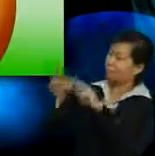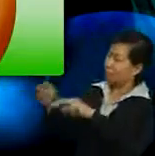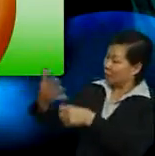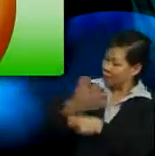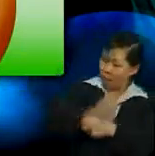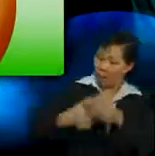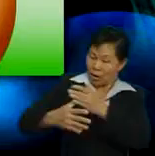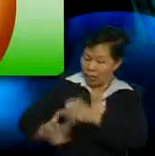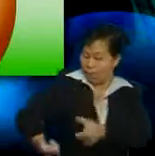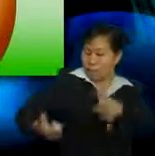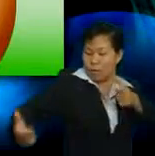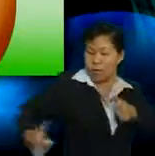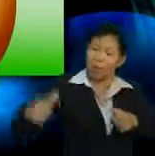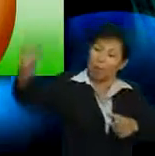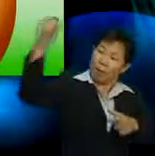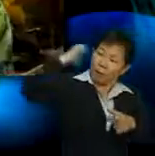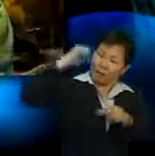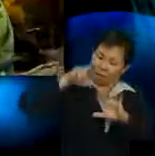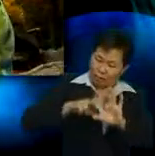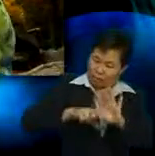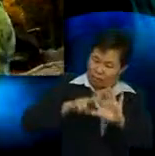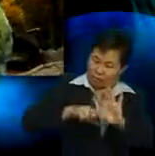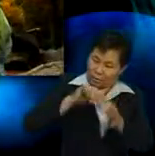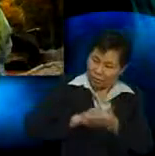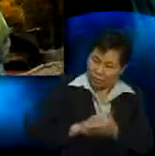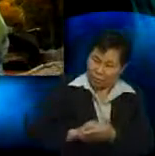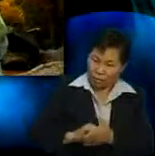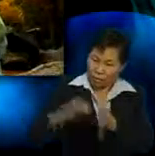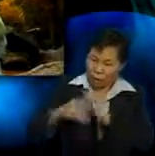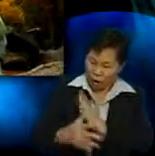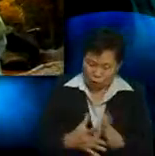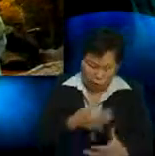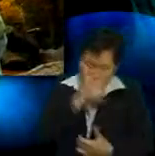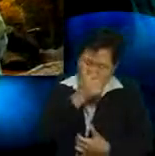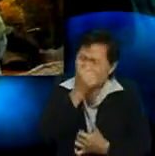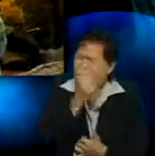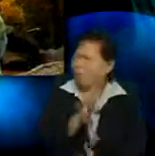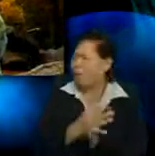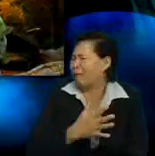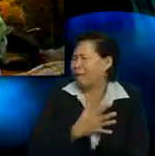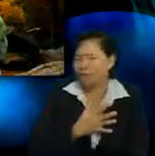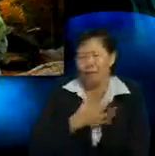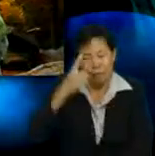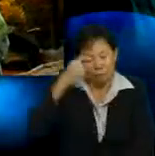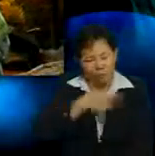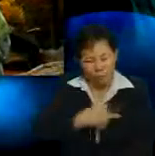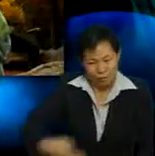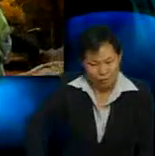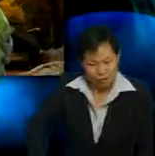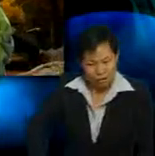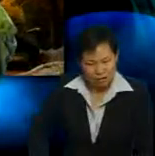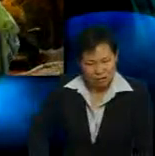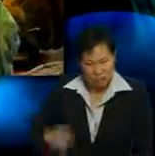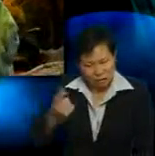ikan besar di sebelah belakang taktanya. Ikan kegemaranku, fikir Raja Memerang.